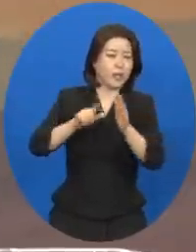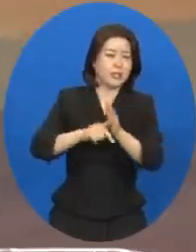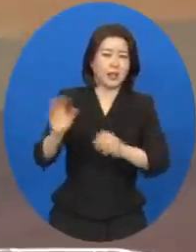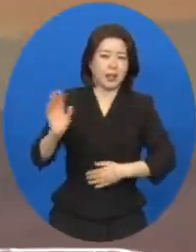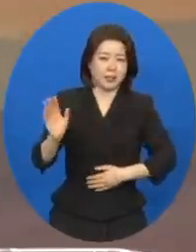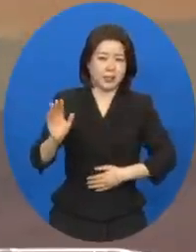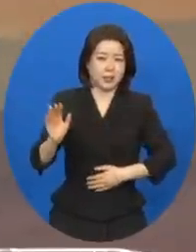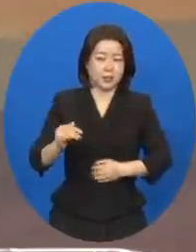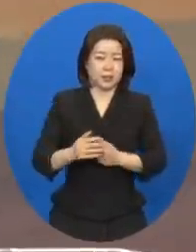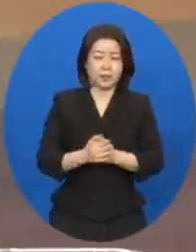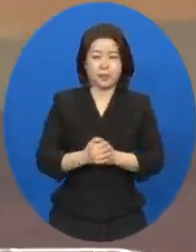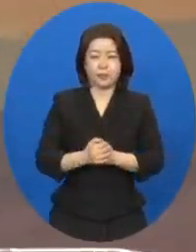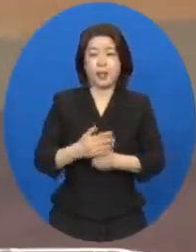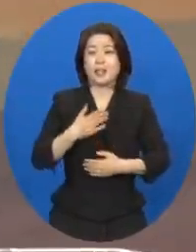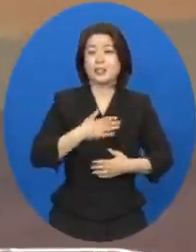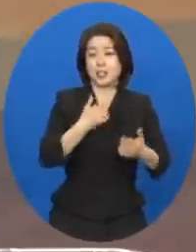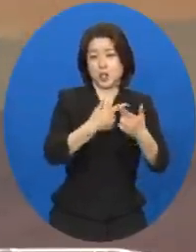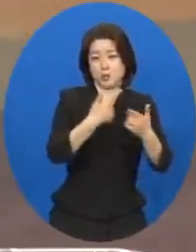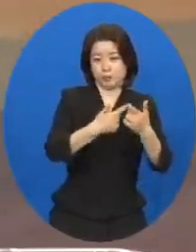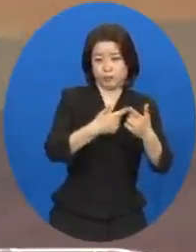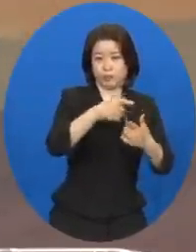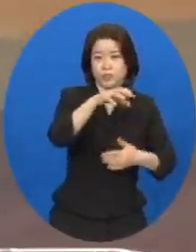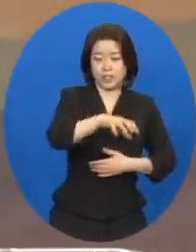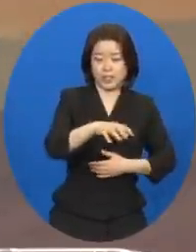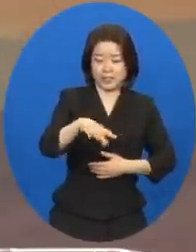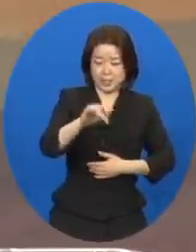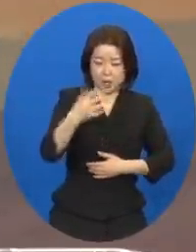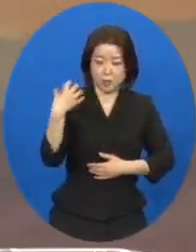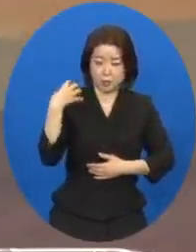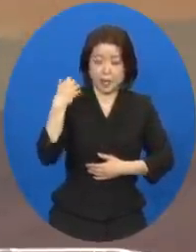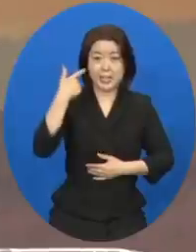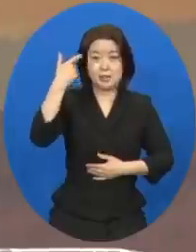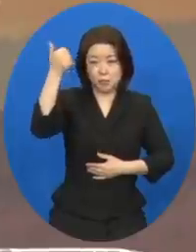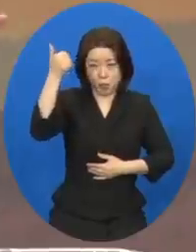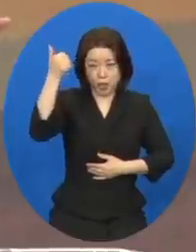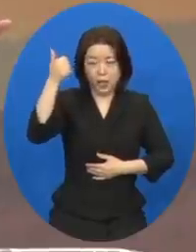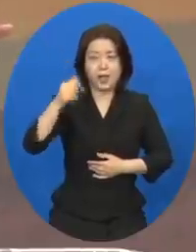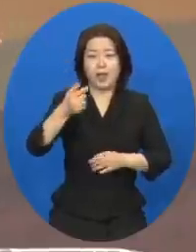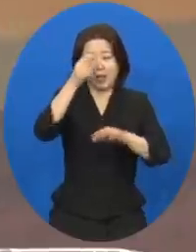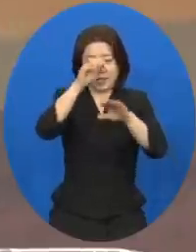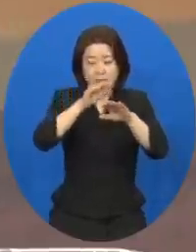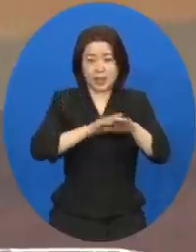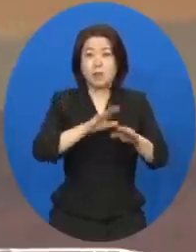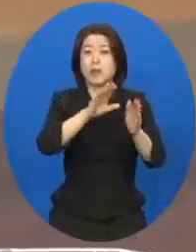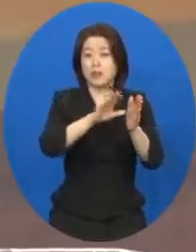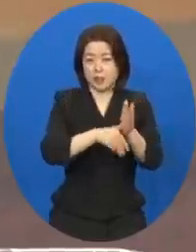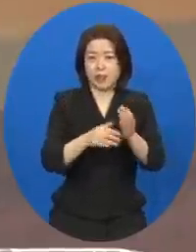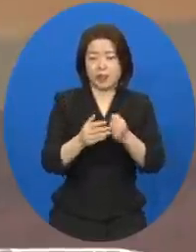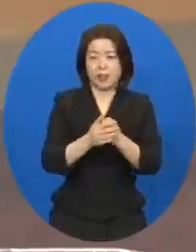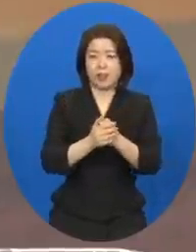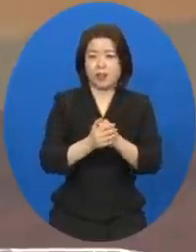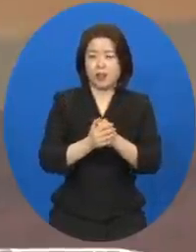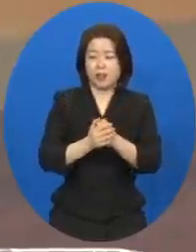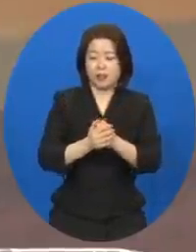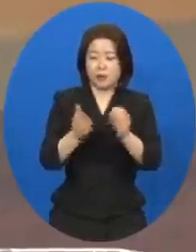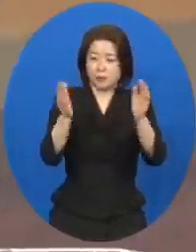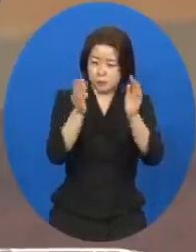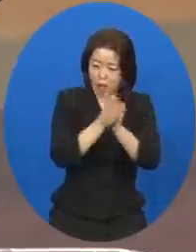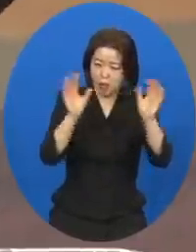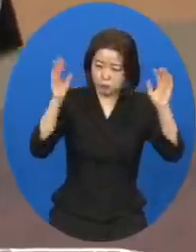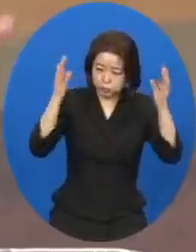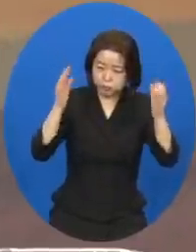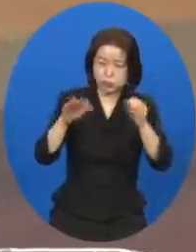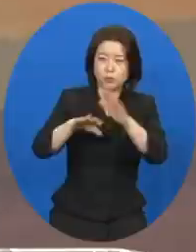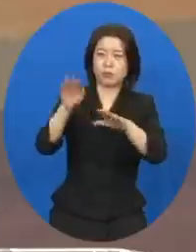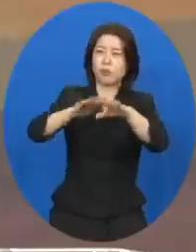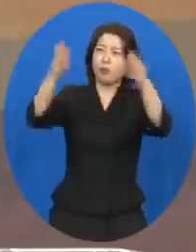제가 부산에서 처음 담임 목회를 할 때는 주일 예배 때는 박수치거나 뭐 손을